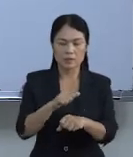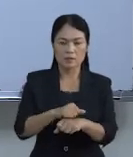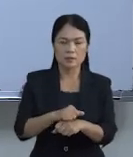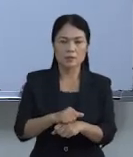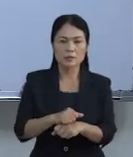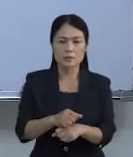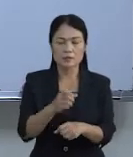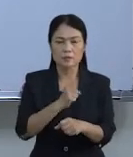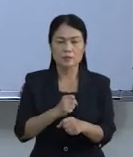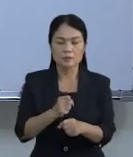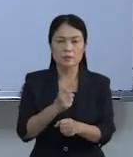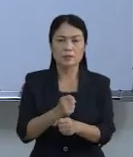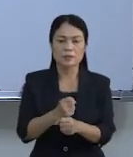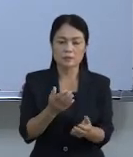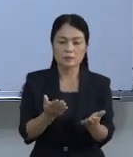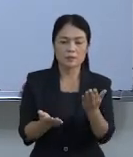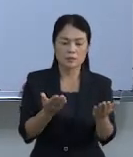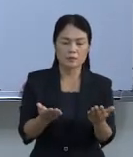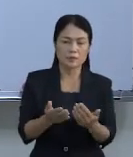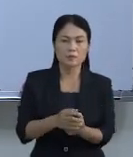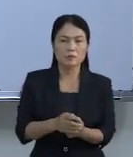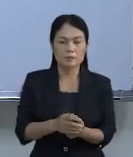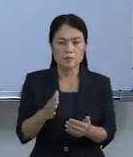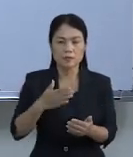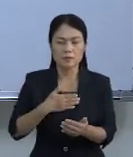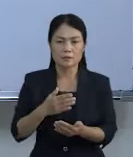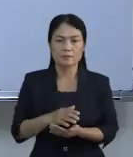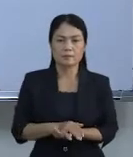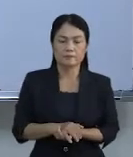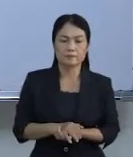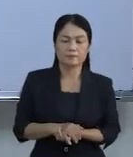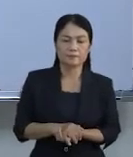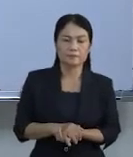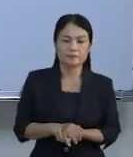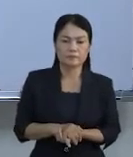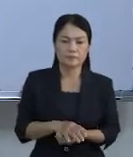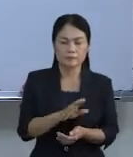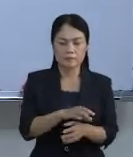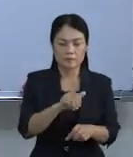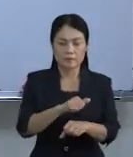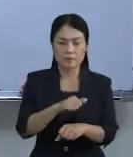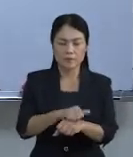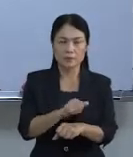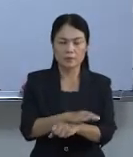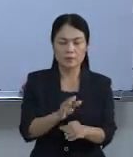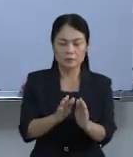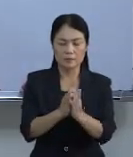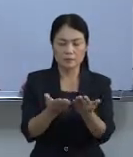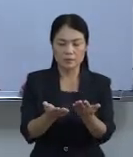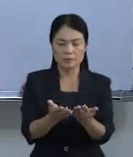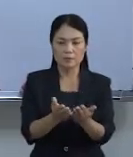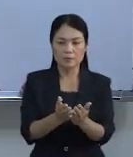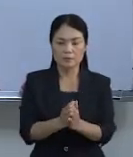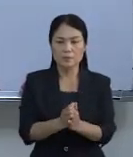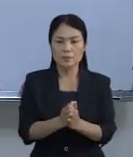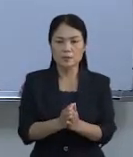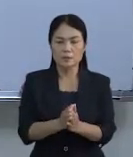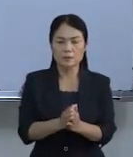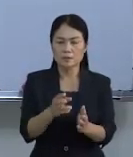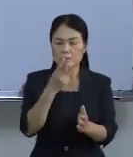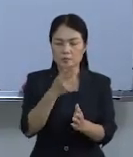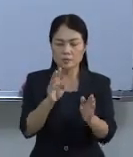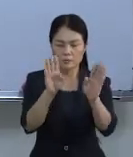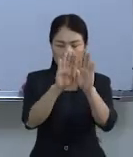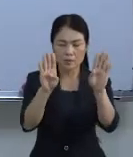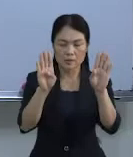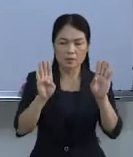đấy hai con vô cạch cà cha một tim to chỉ mùi nâng được cru nè và con vô cạch cà bọc con máu bạc máu phơi máu và hai mươi một lá khí là con